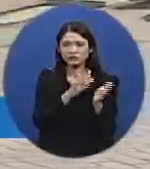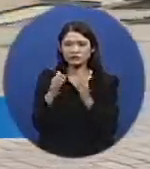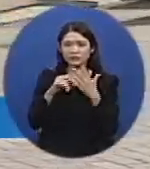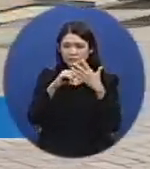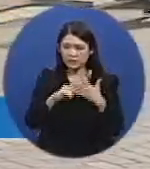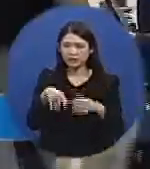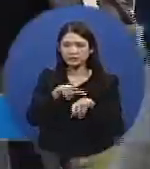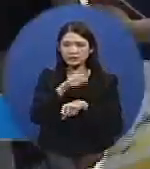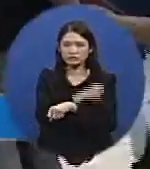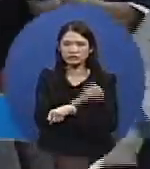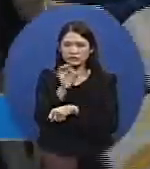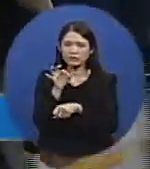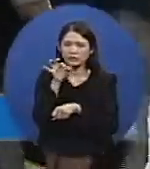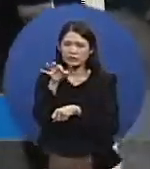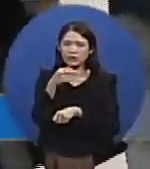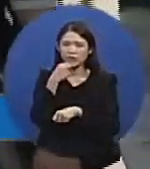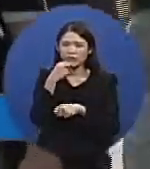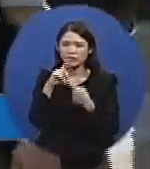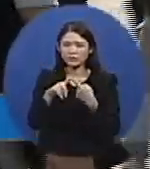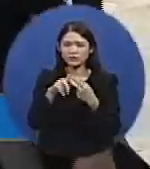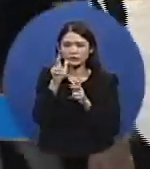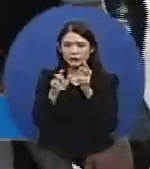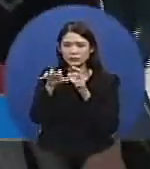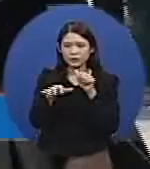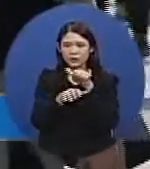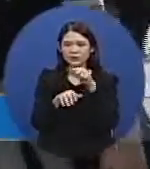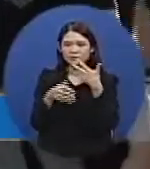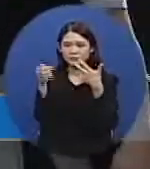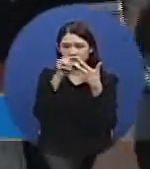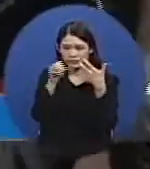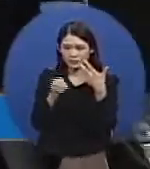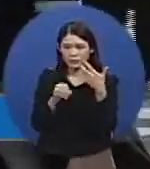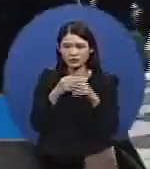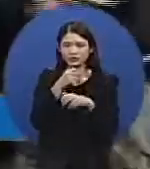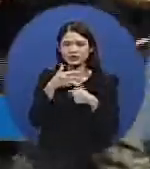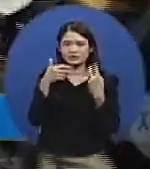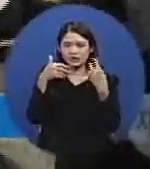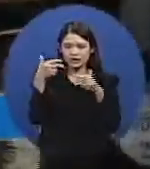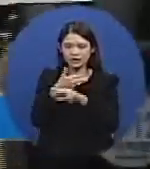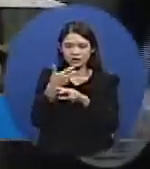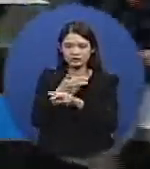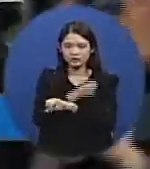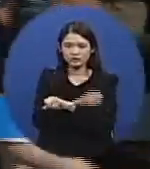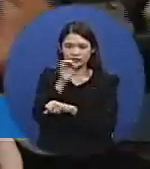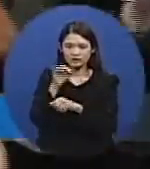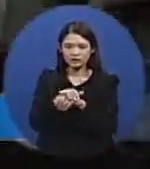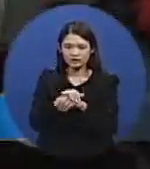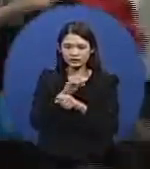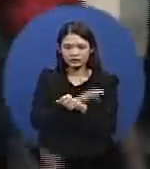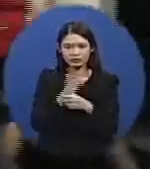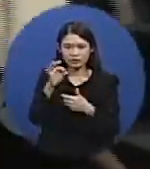마감 시간 수당을 지급하지 않은 사업장이 57%였으며 주당 15시간 이상을 일하고도 주휴